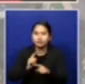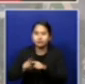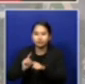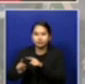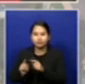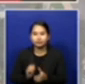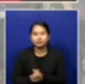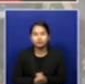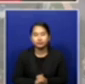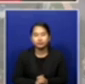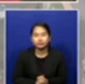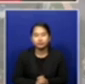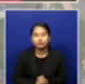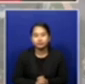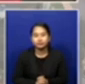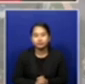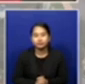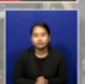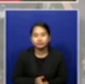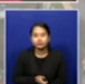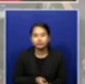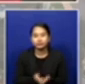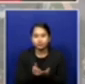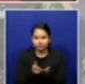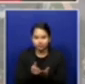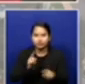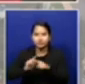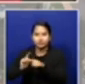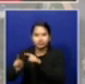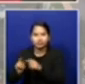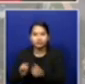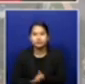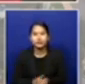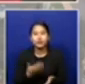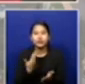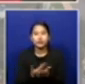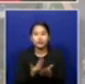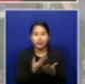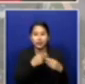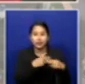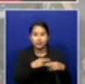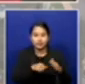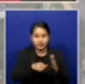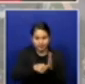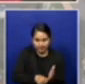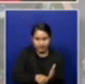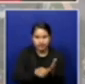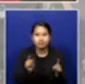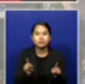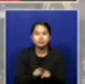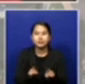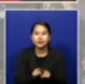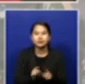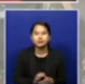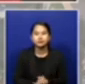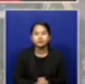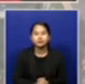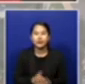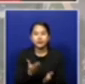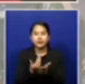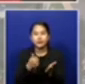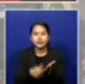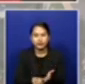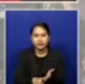ครับต่อมาครับก็คือภาระหนี้สินอีกเช่นกันแต่เป็นหนี้สินทางการเกษตรนะ